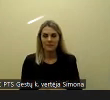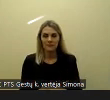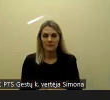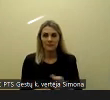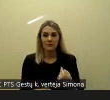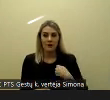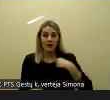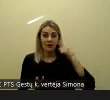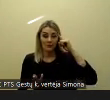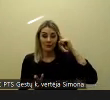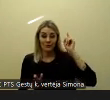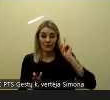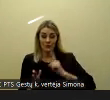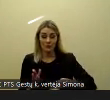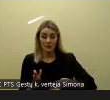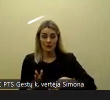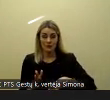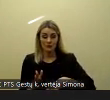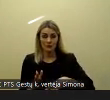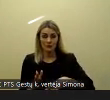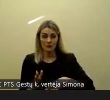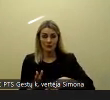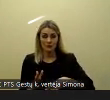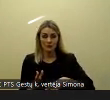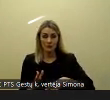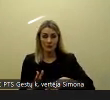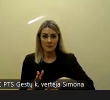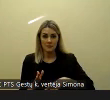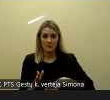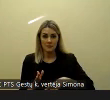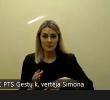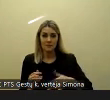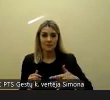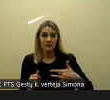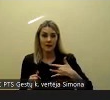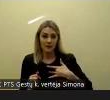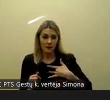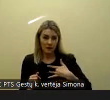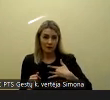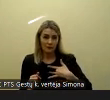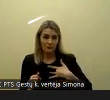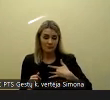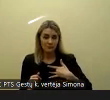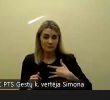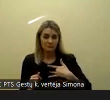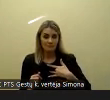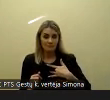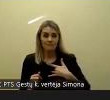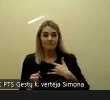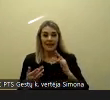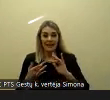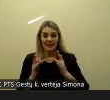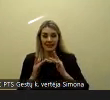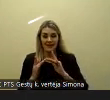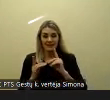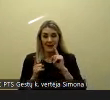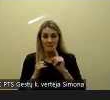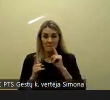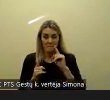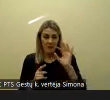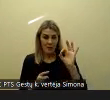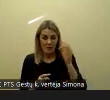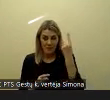tikiuosi, kad galbūt tai yra mūsų pirmasis internetinis seminaras ir žmonės galbūt